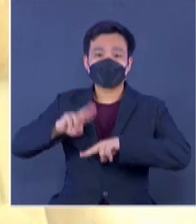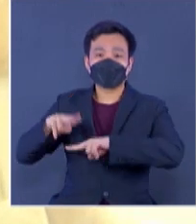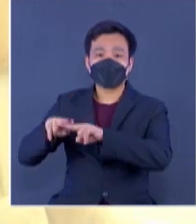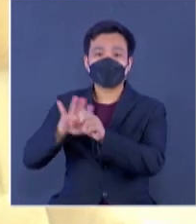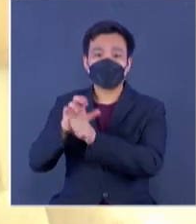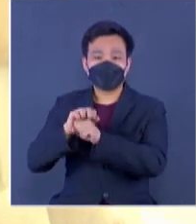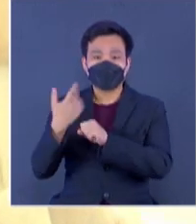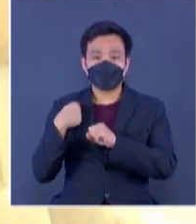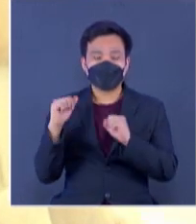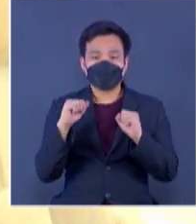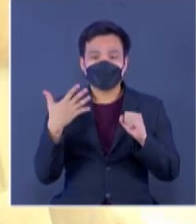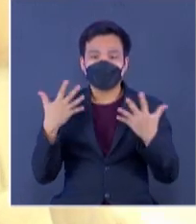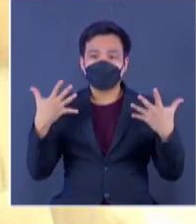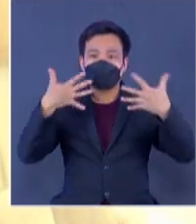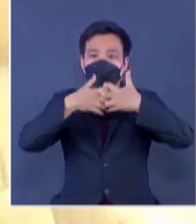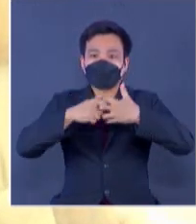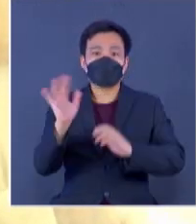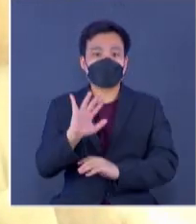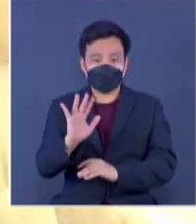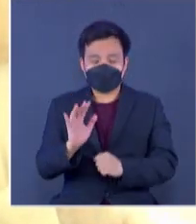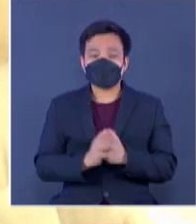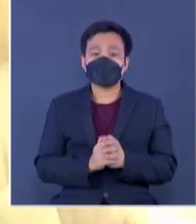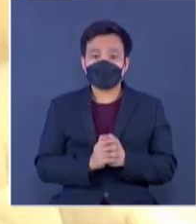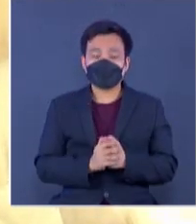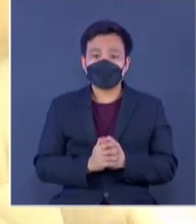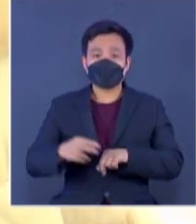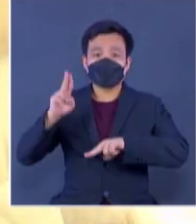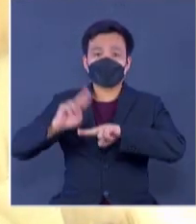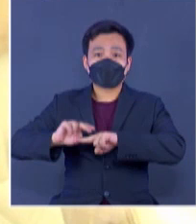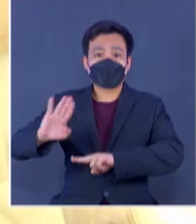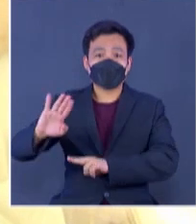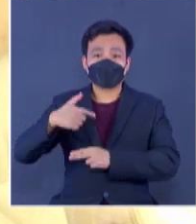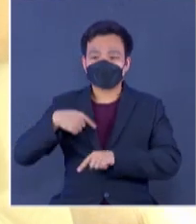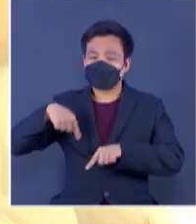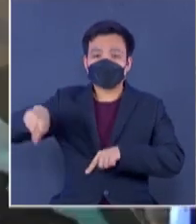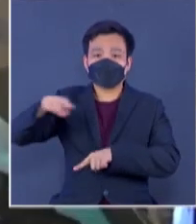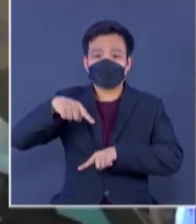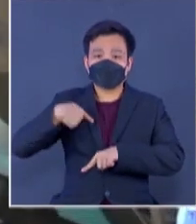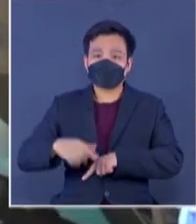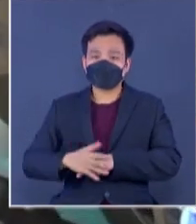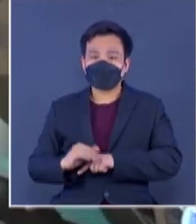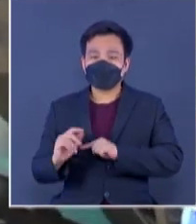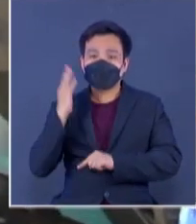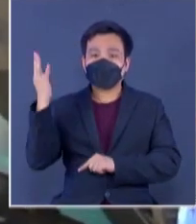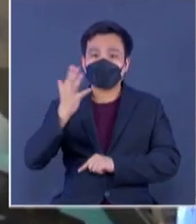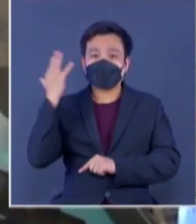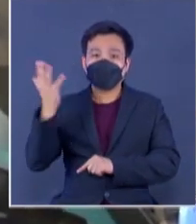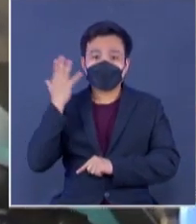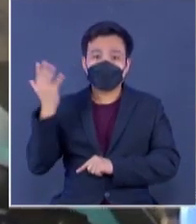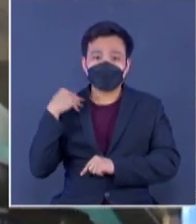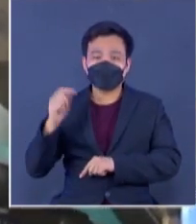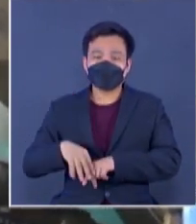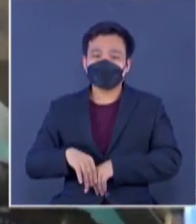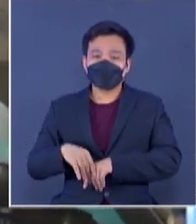รัสค่ะคุณผู้ชมหน้าตาจะเป็นแบบนี้และภายในห้องผู้โดยสารได้มีการติดตั้งระบบดูดอากาศผ่านแผ่นกรองที่เรียกว่า